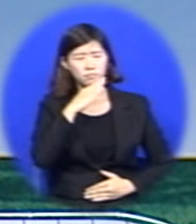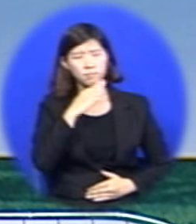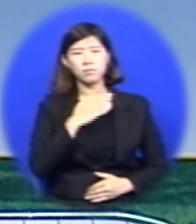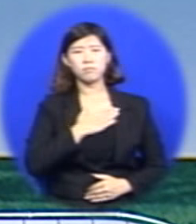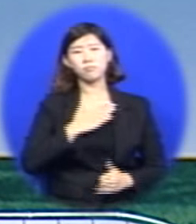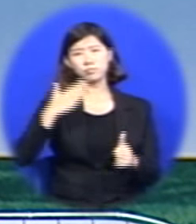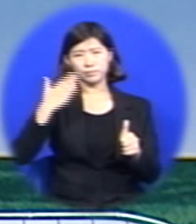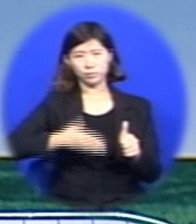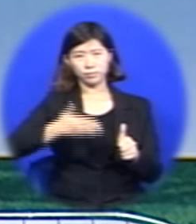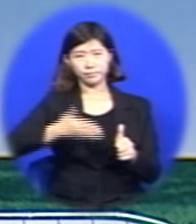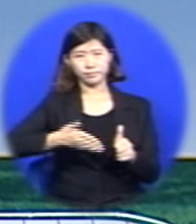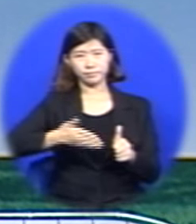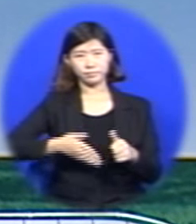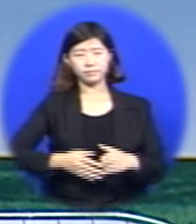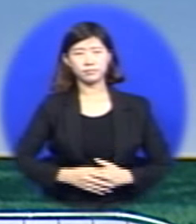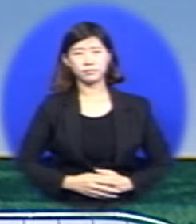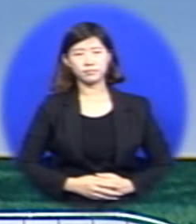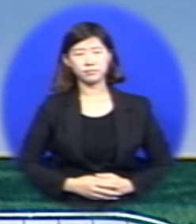말씀드립니다.